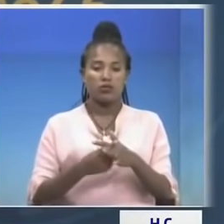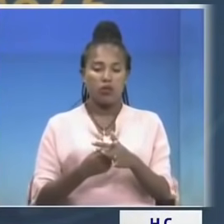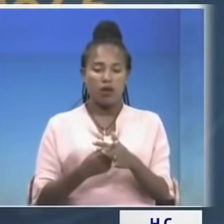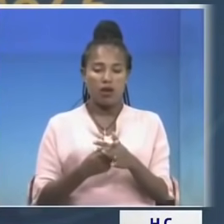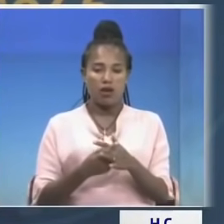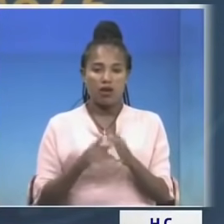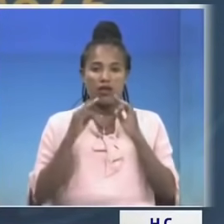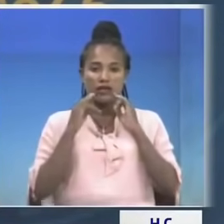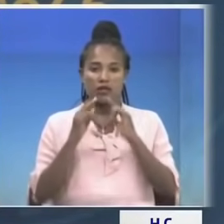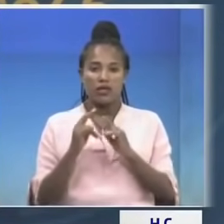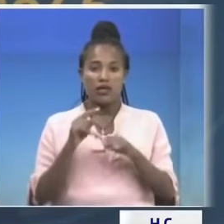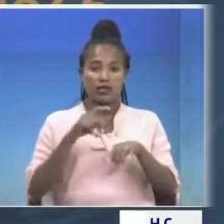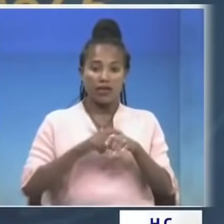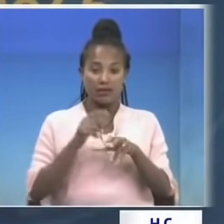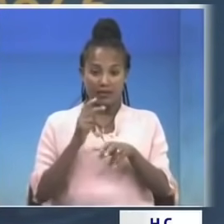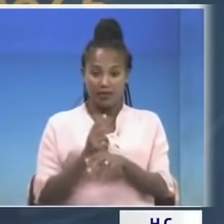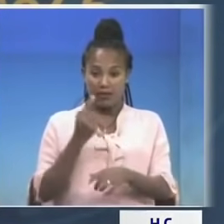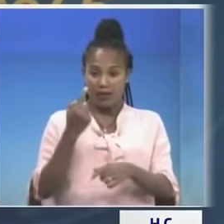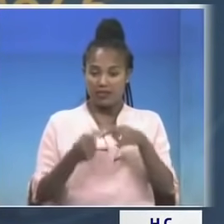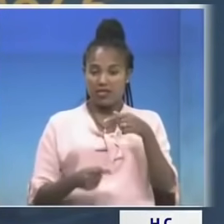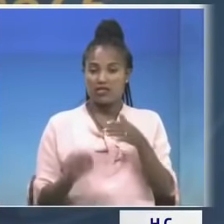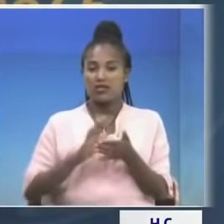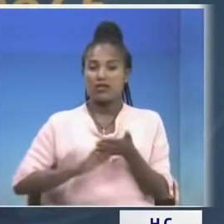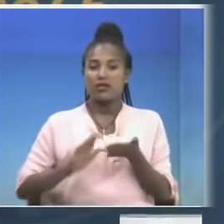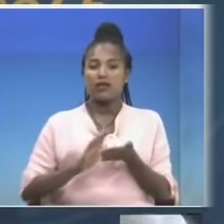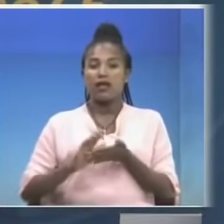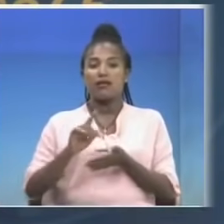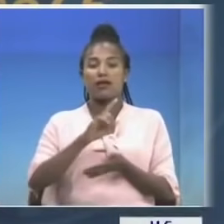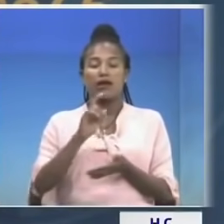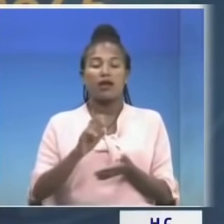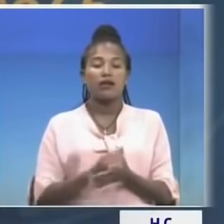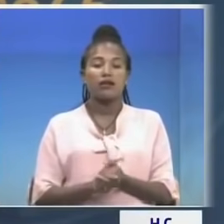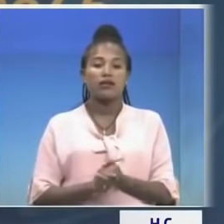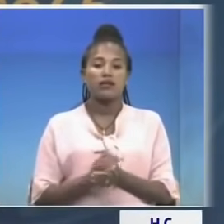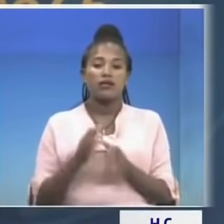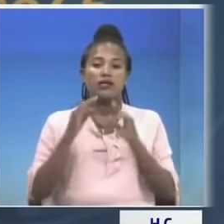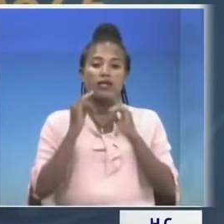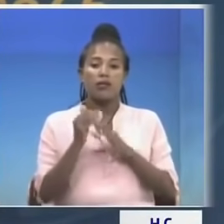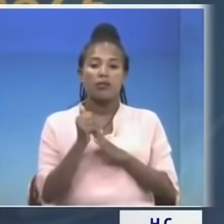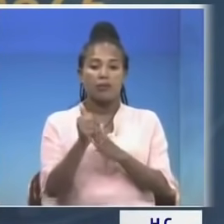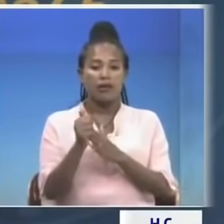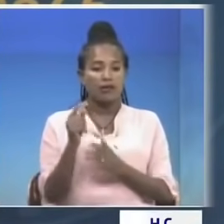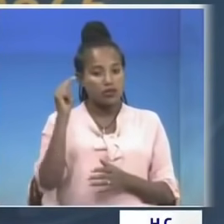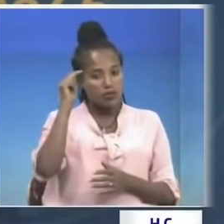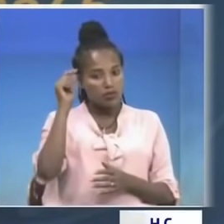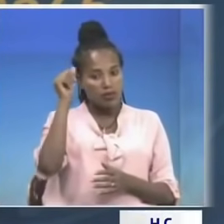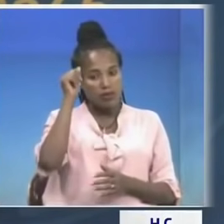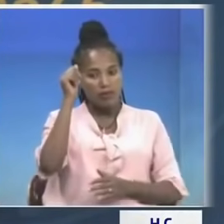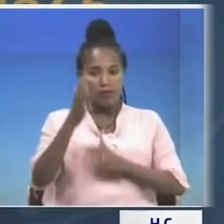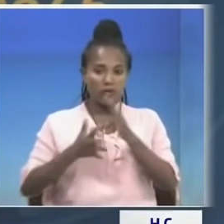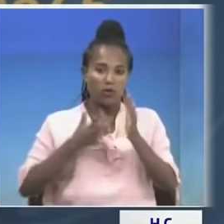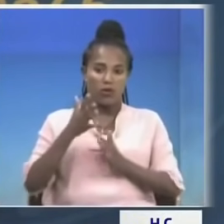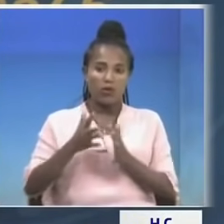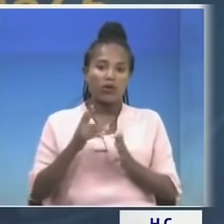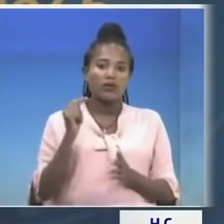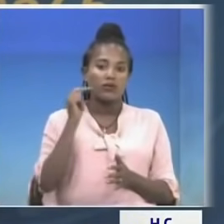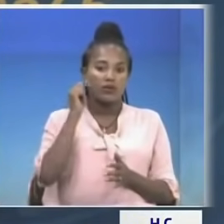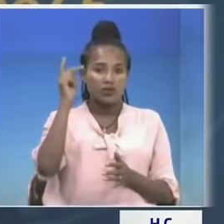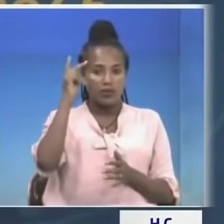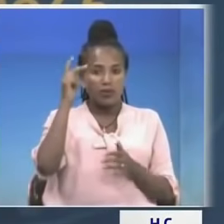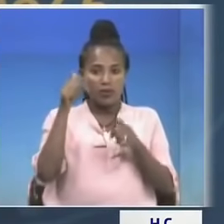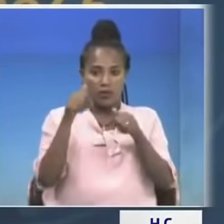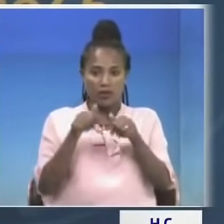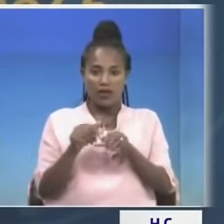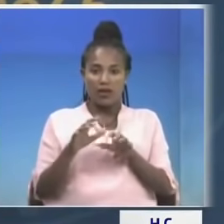ተጀምሯል። የዜና ሰዓት መጠበቅ ባለመቻላችን ይቅርታ እንጠይቃለን። ዜና መጽሔቱን በመምራት እኔ ተሾመ አበበ በመልእክት ቋንቋው ደግሞ ትርንጎ